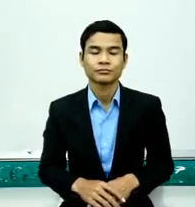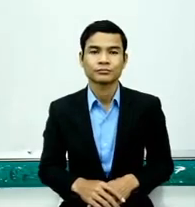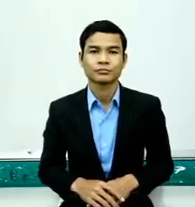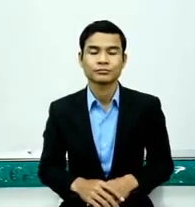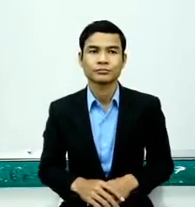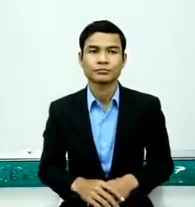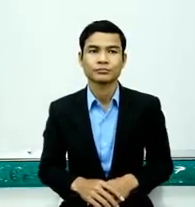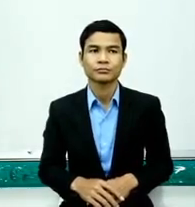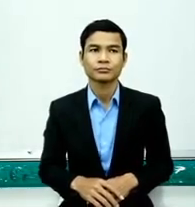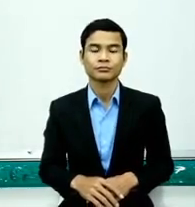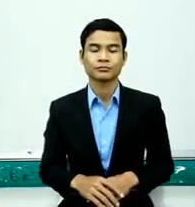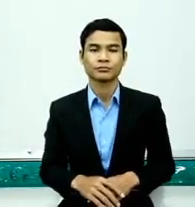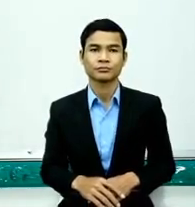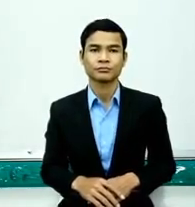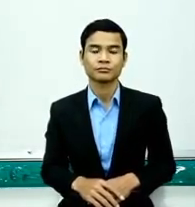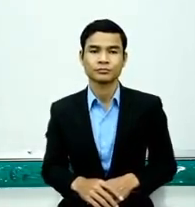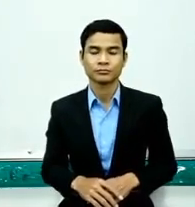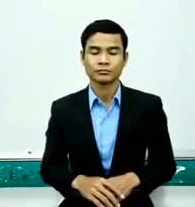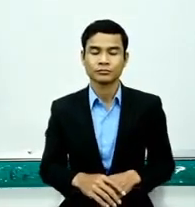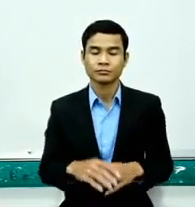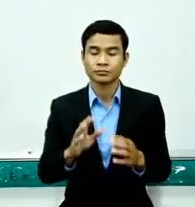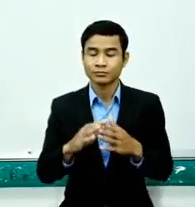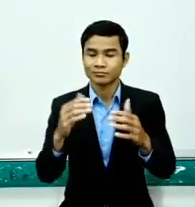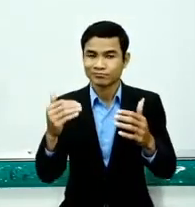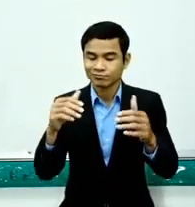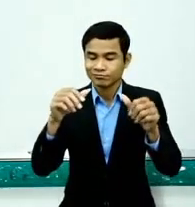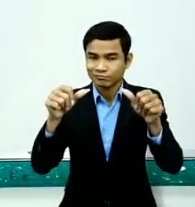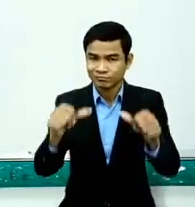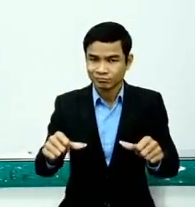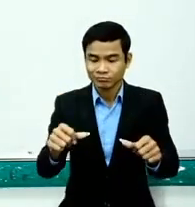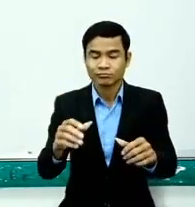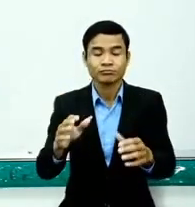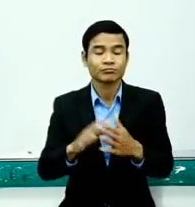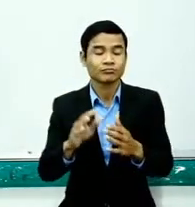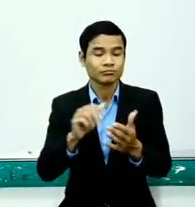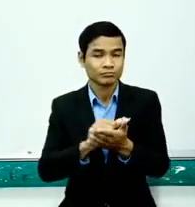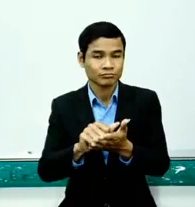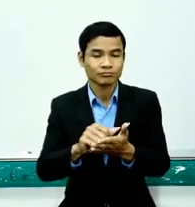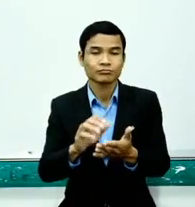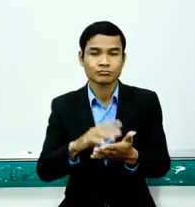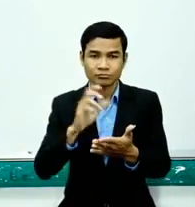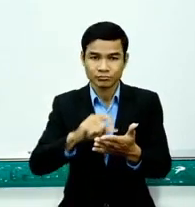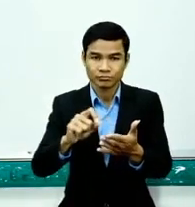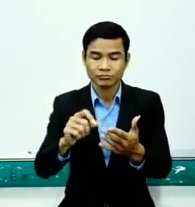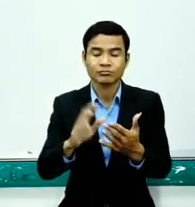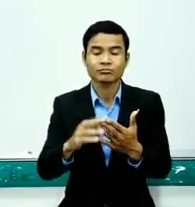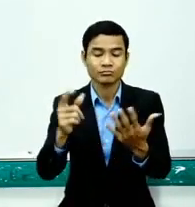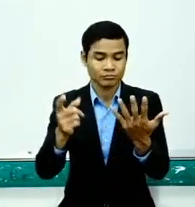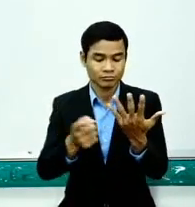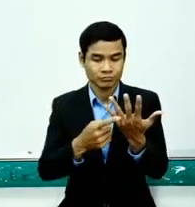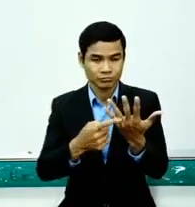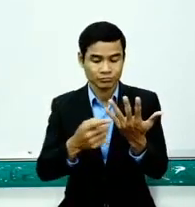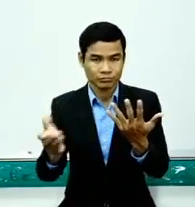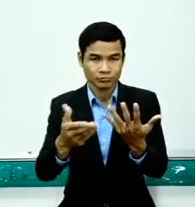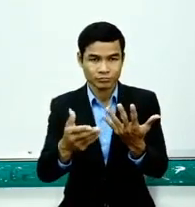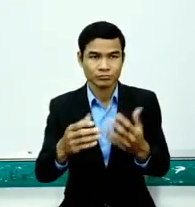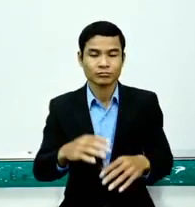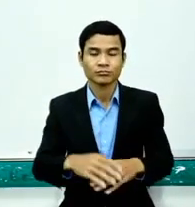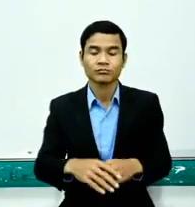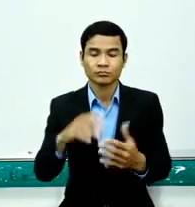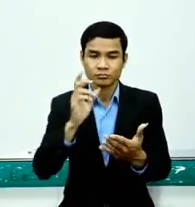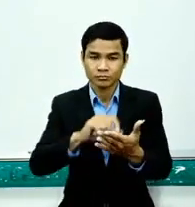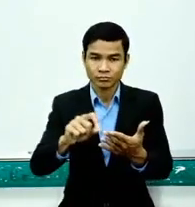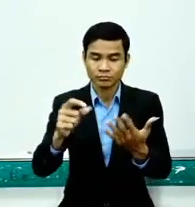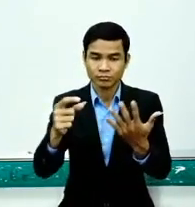Chàng con lục đặc hiến luôn chánh. Con sơ xê sra al.